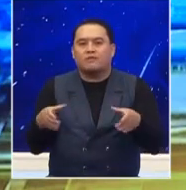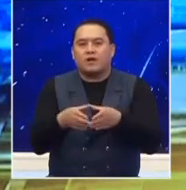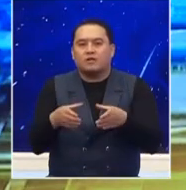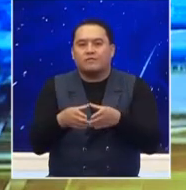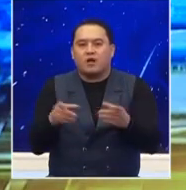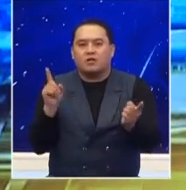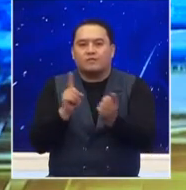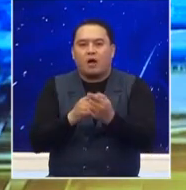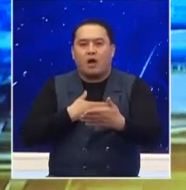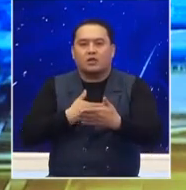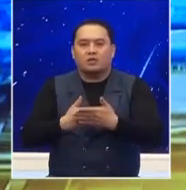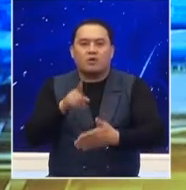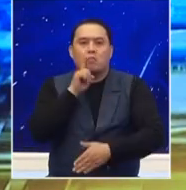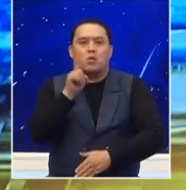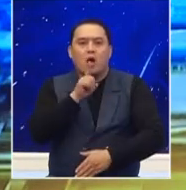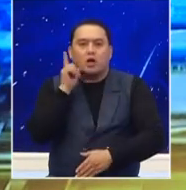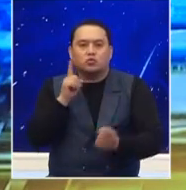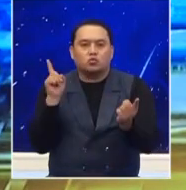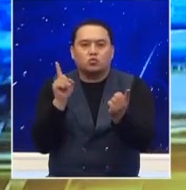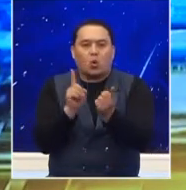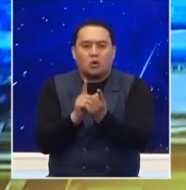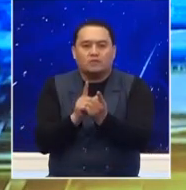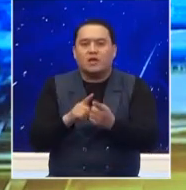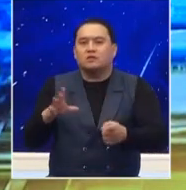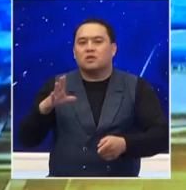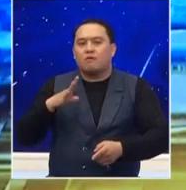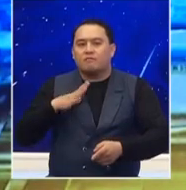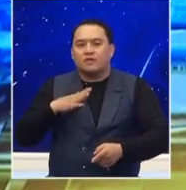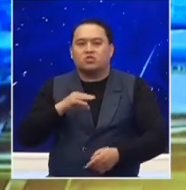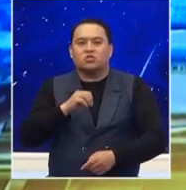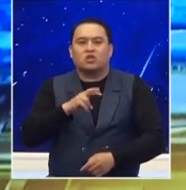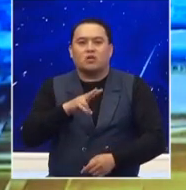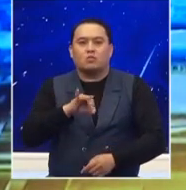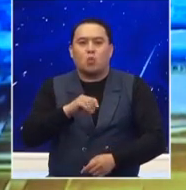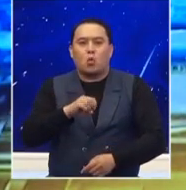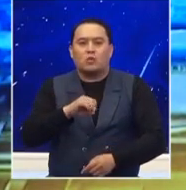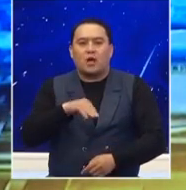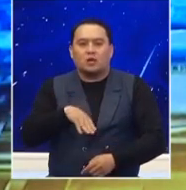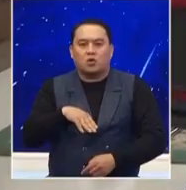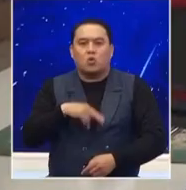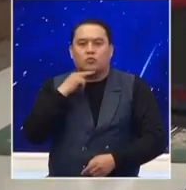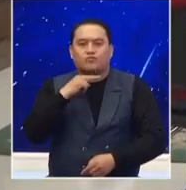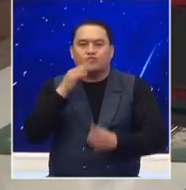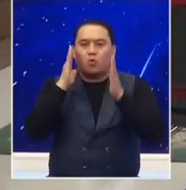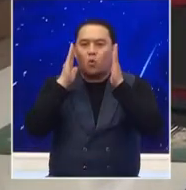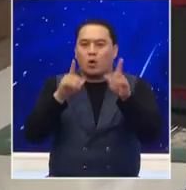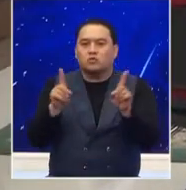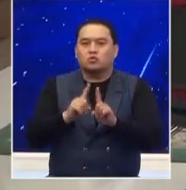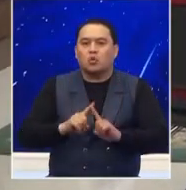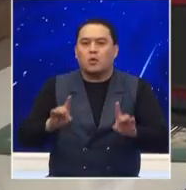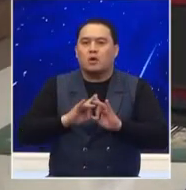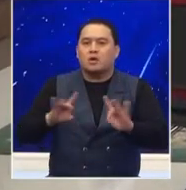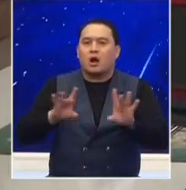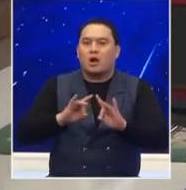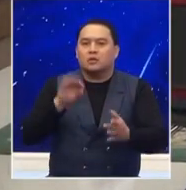большинства с активистами молодежного крыла «Жас Отан». Во время встречи Жанбулат Шыргенбаев уделил особое внимание